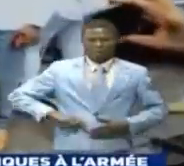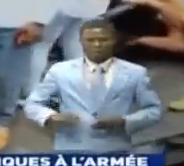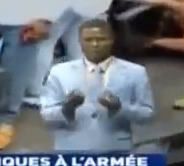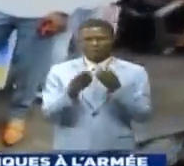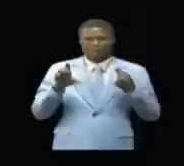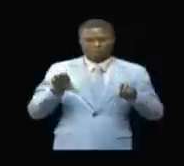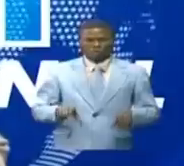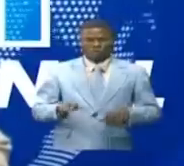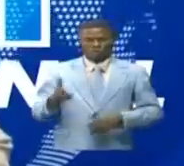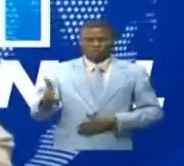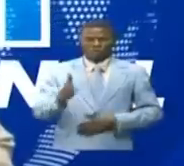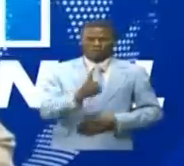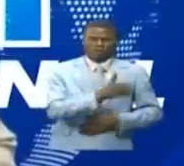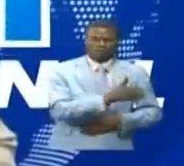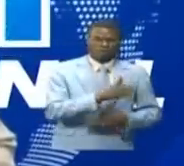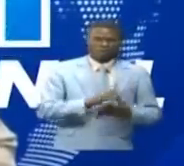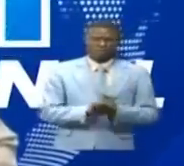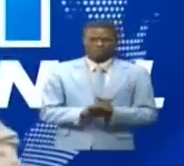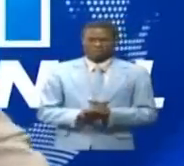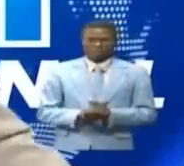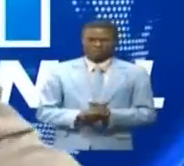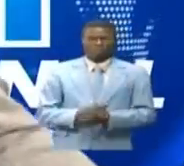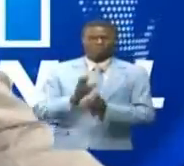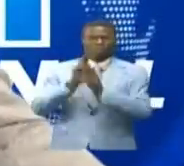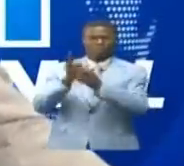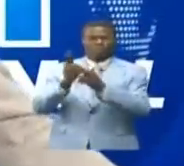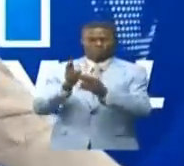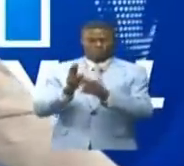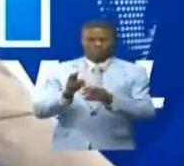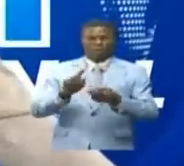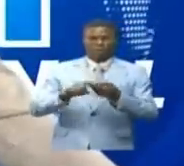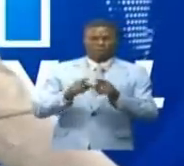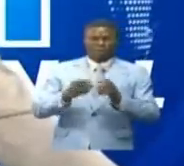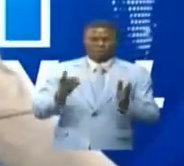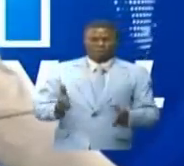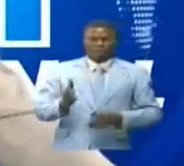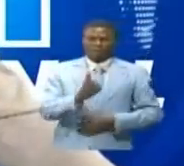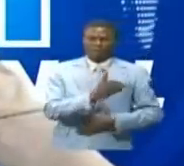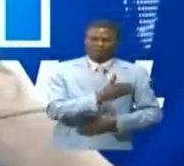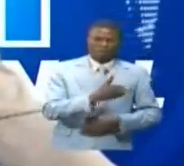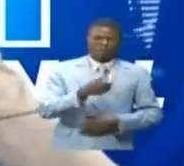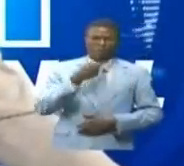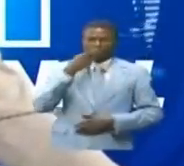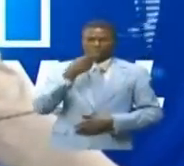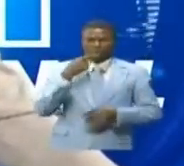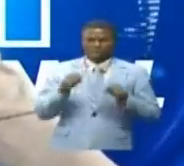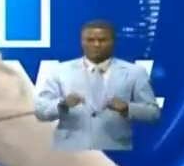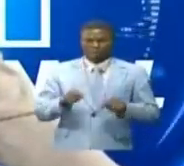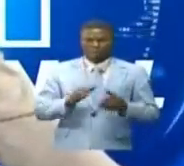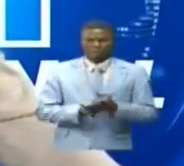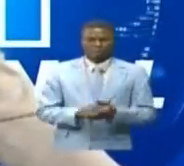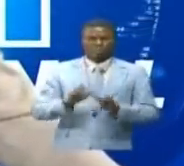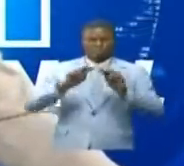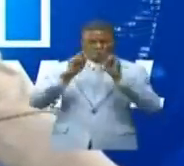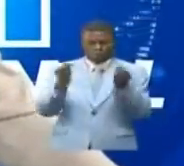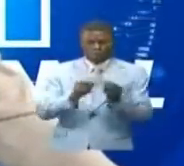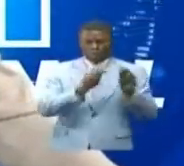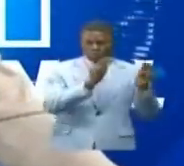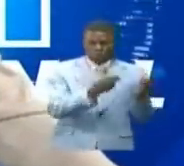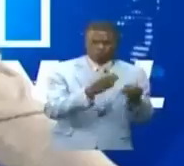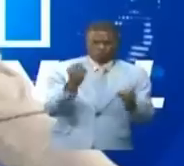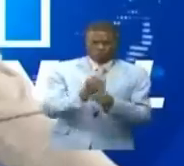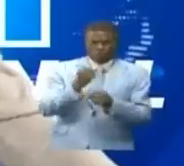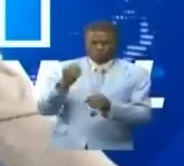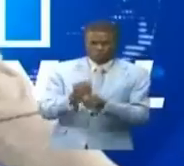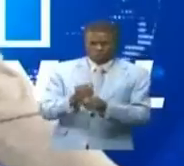du Congo. C'était un reportage de Rodépanda rendu par Richard Kalala. Et puis plusieurs structures œuvrant